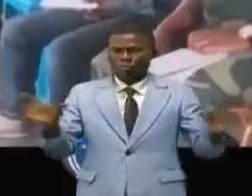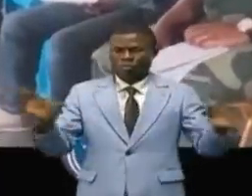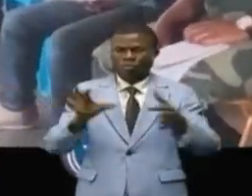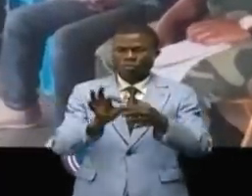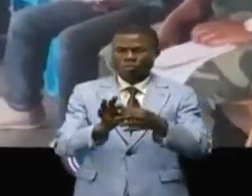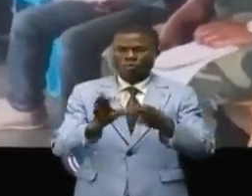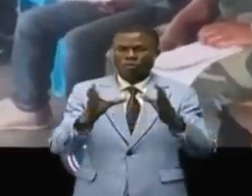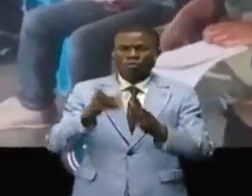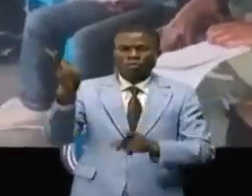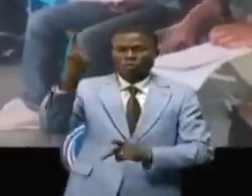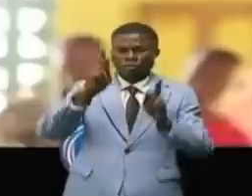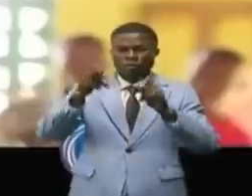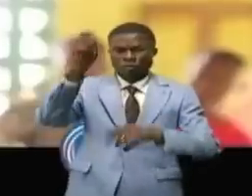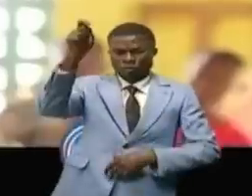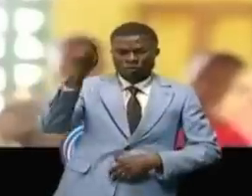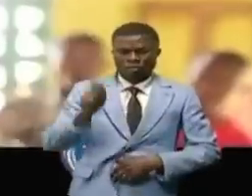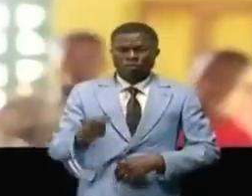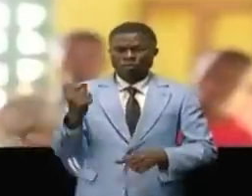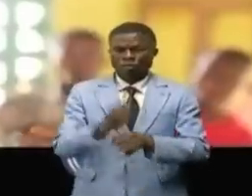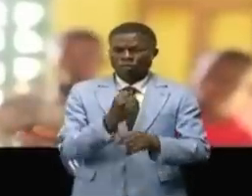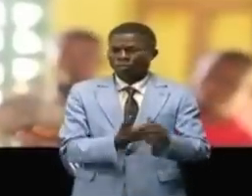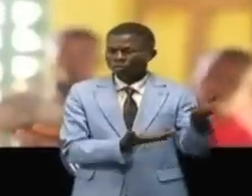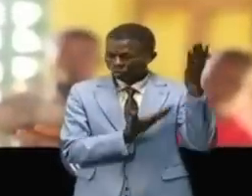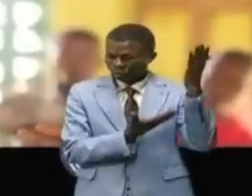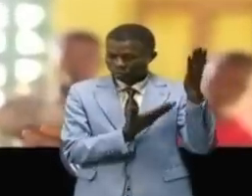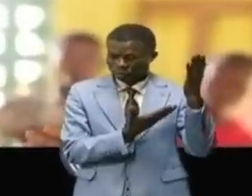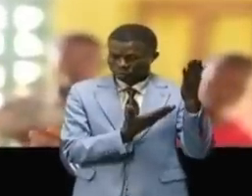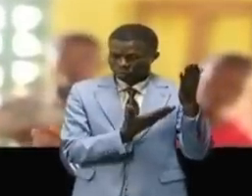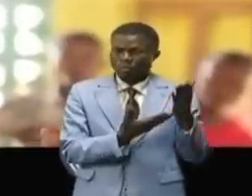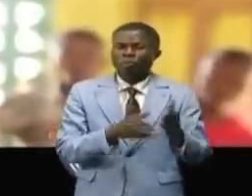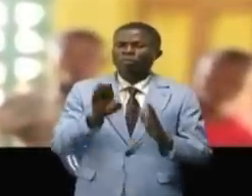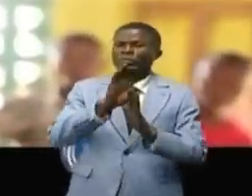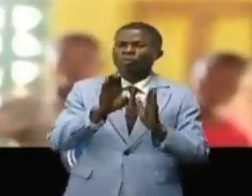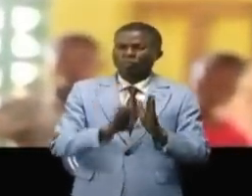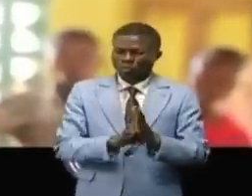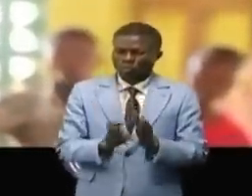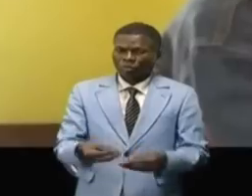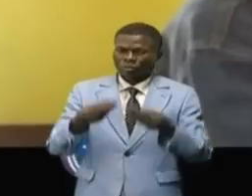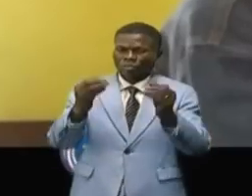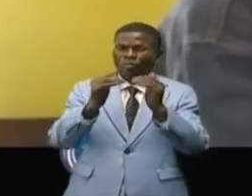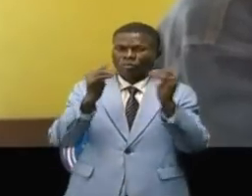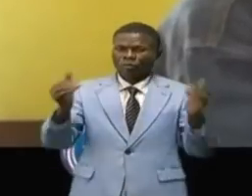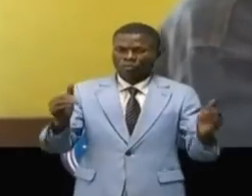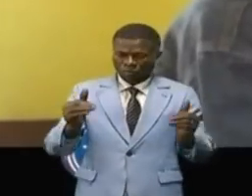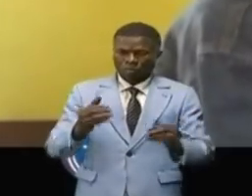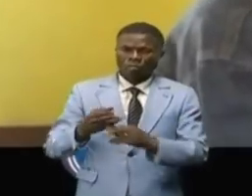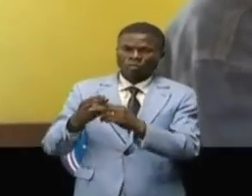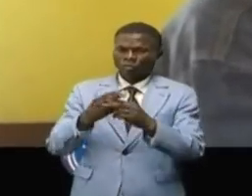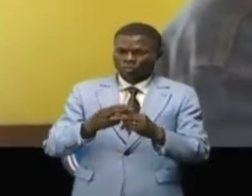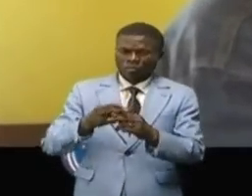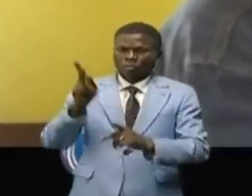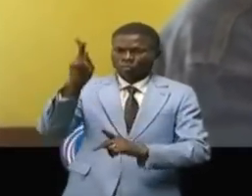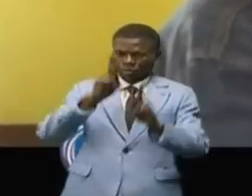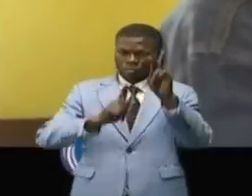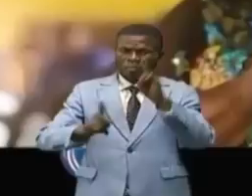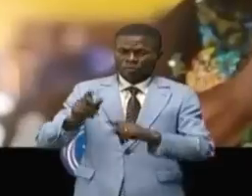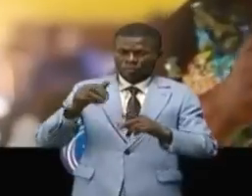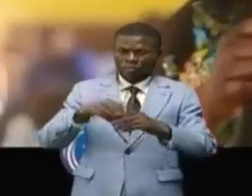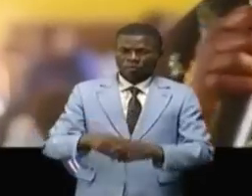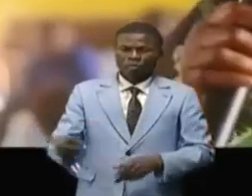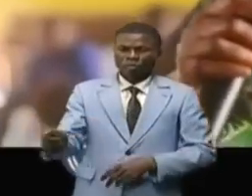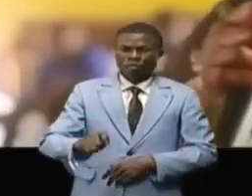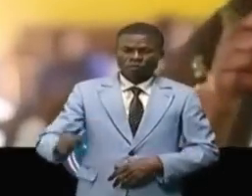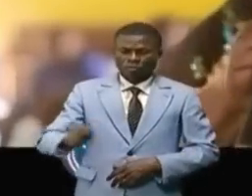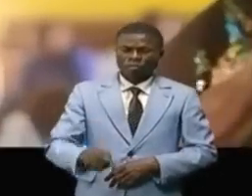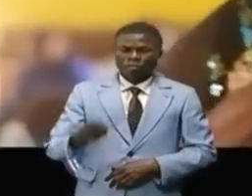forces armées de la République qui ont reçu mission régalienne et constitutionnelle des ramener la paix et d'assurer la sécurité de la population dans ces deux territoires